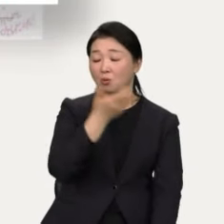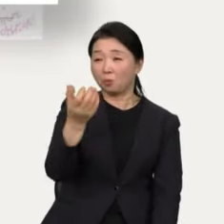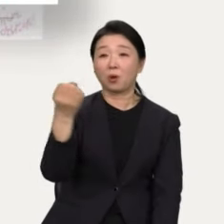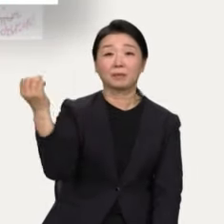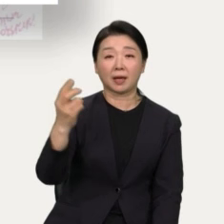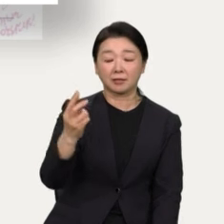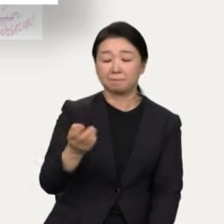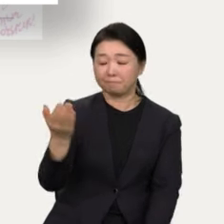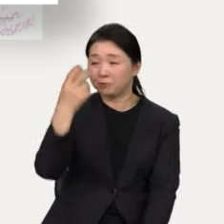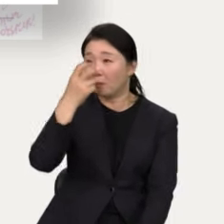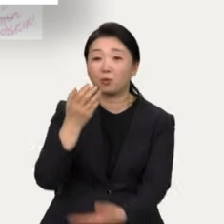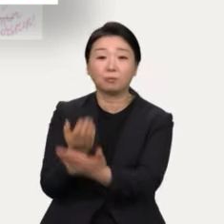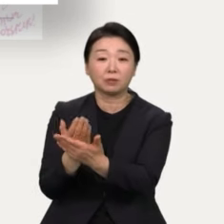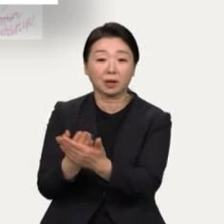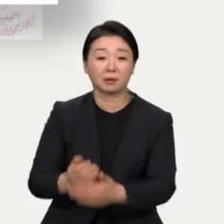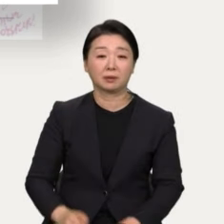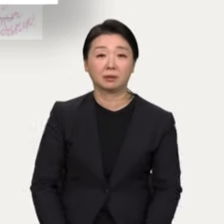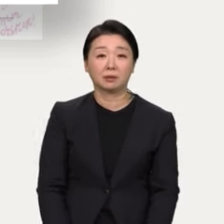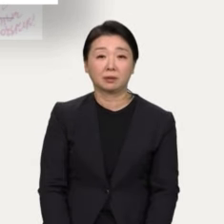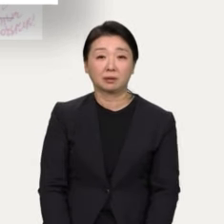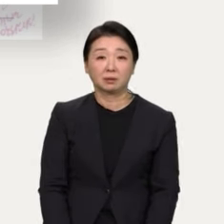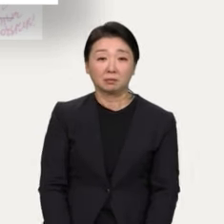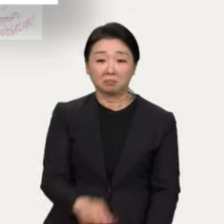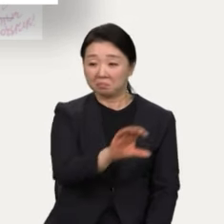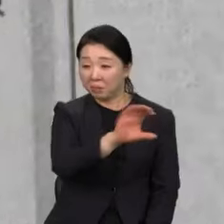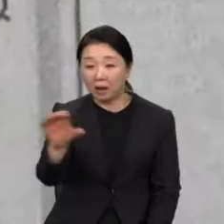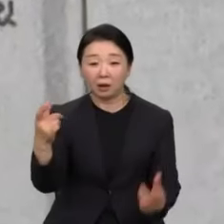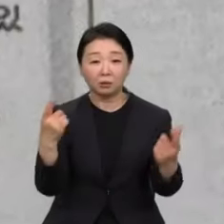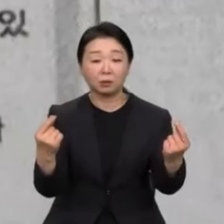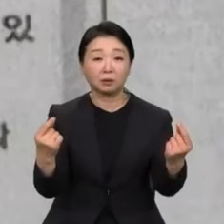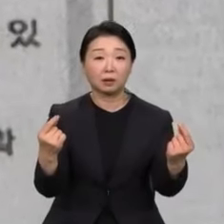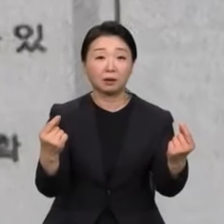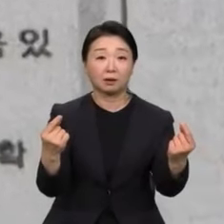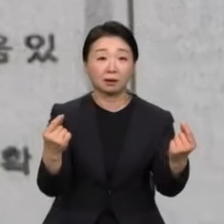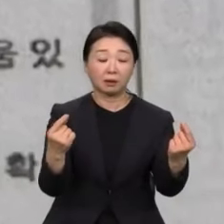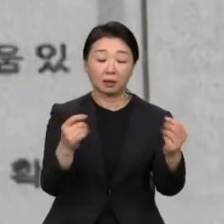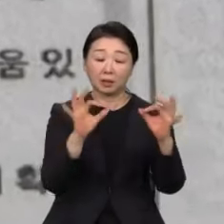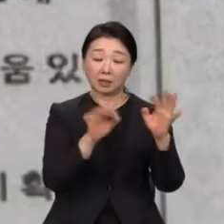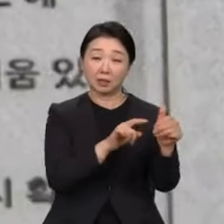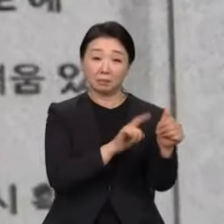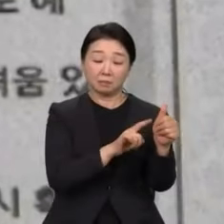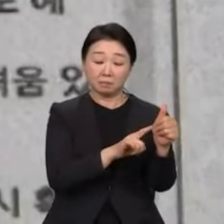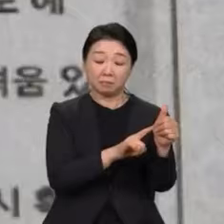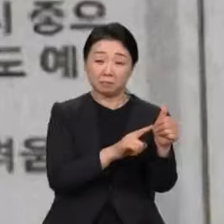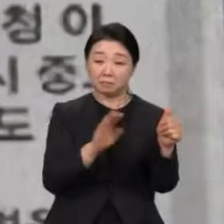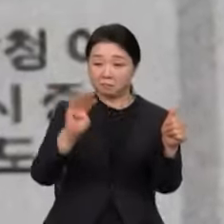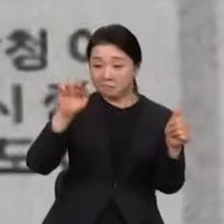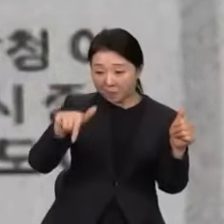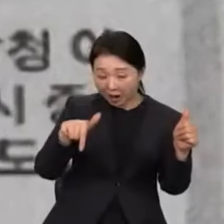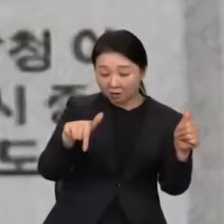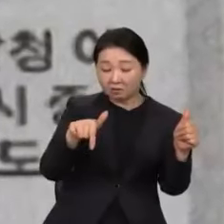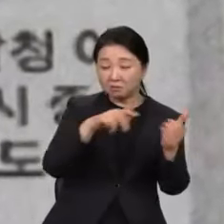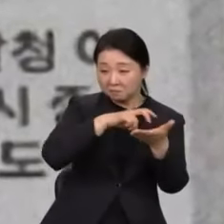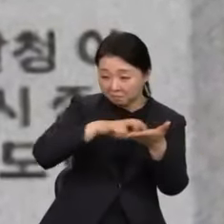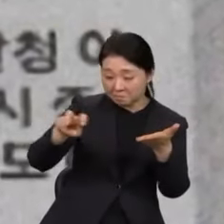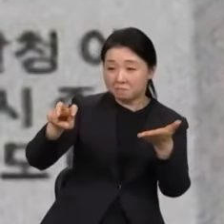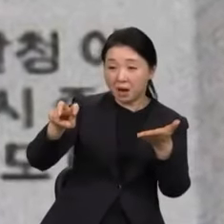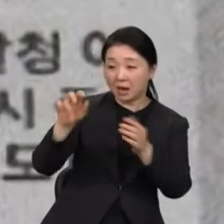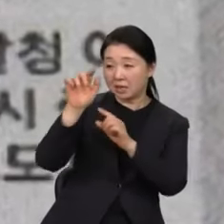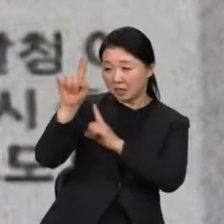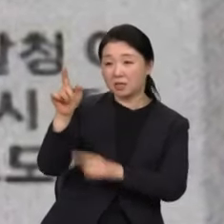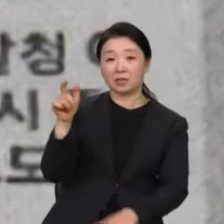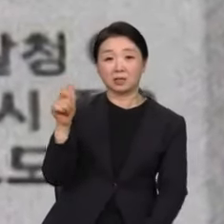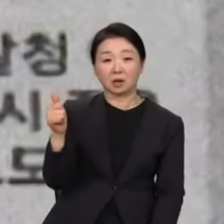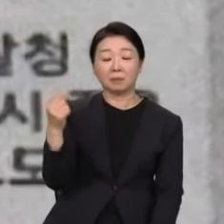어떻겠냐고 건의합니다. 판박이처럼 똑같습니다. 김사령관은 박 보좌관에게 이 메시지를 보내고 이종섭